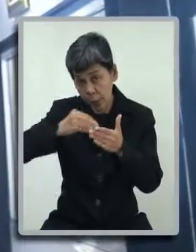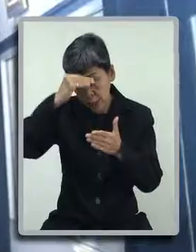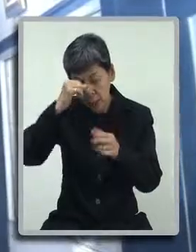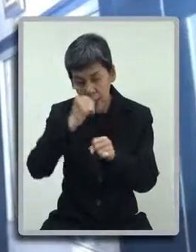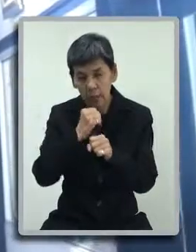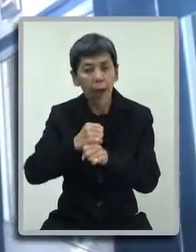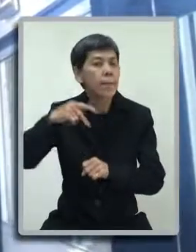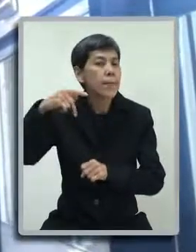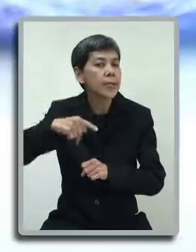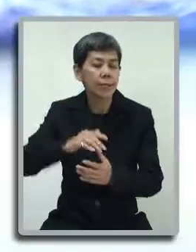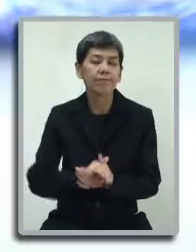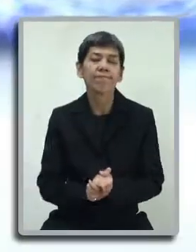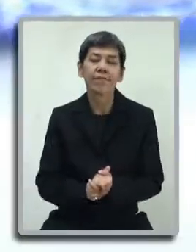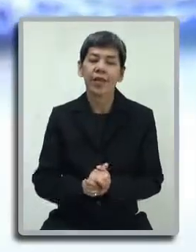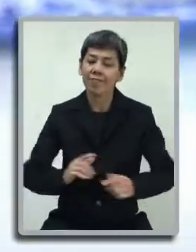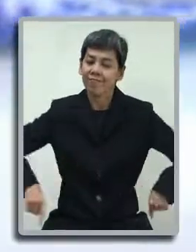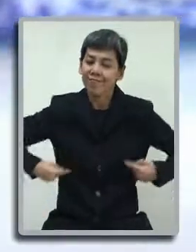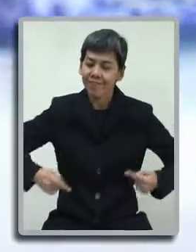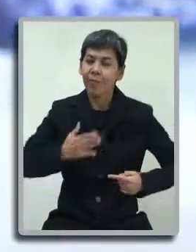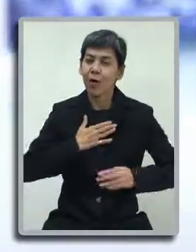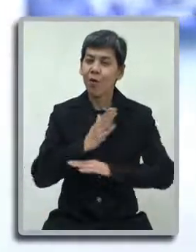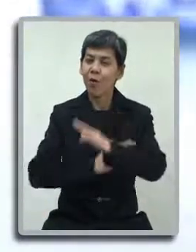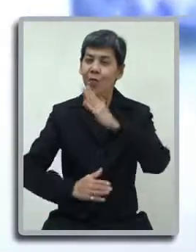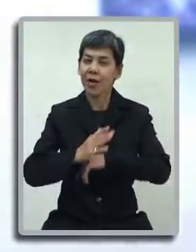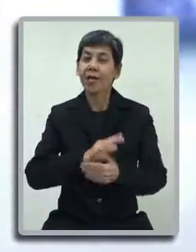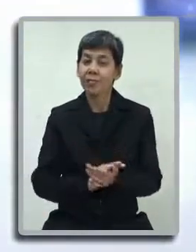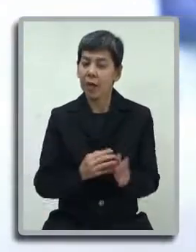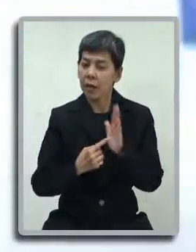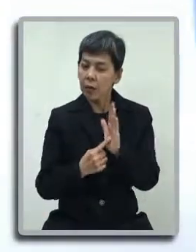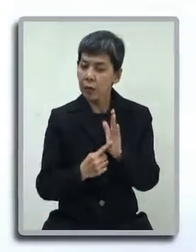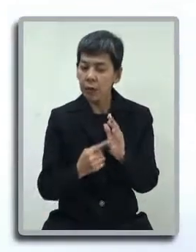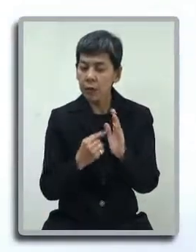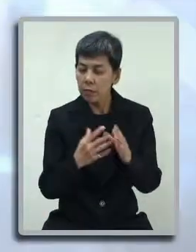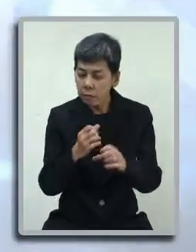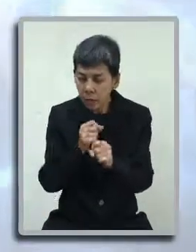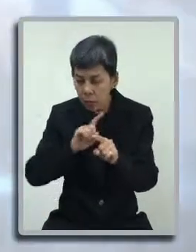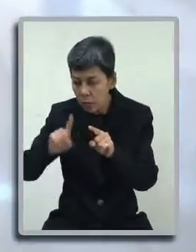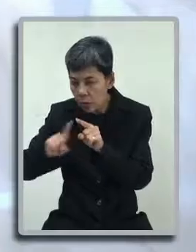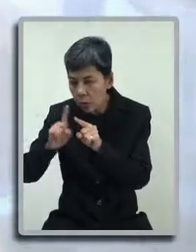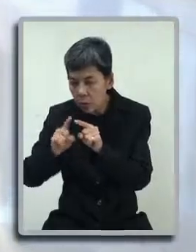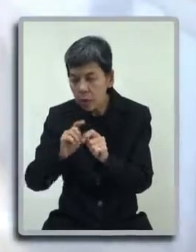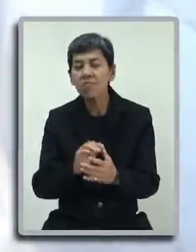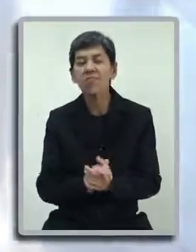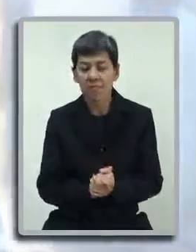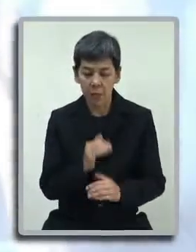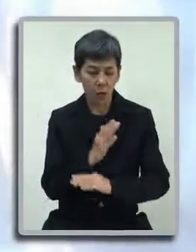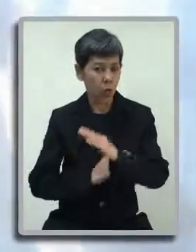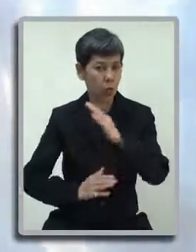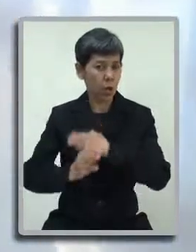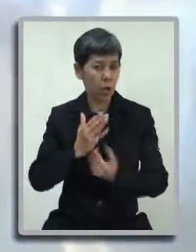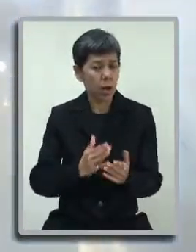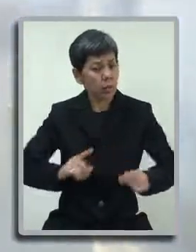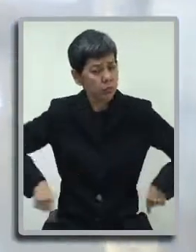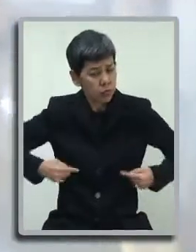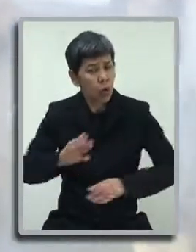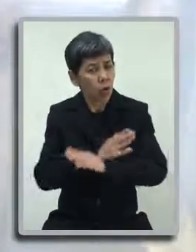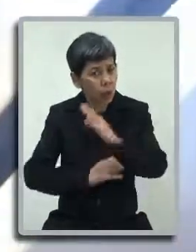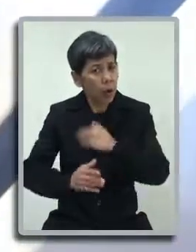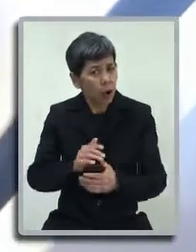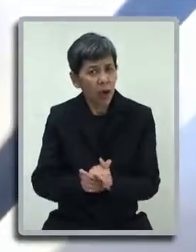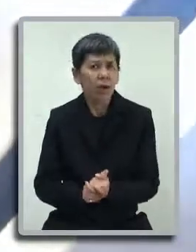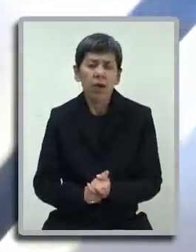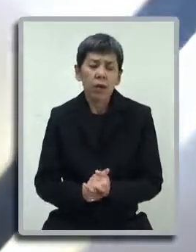แล้วก็ศิลปินคนพิเศษก็คือศิลปินมนุษย์ร้อนแบบพวกเราให้ที่เนี่ยเป็นเวทีมันสามารถจะไปต่อยอดคนพิการหรือมนุษย์ร้